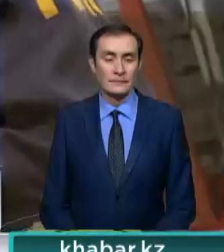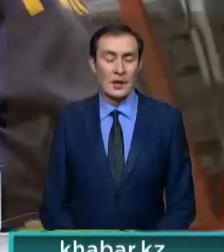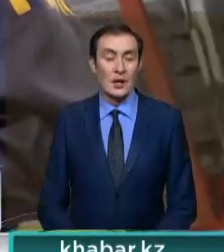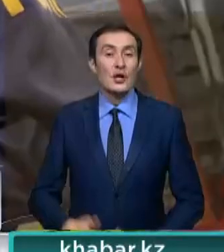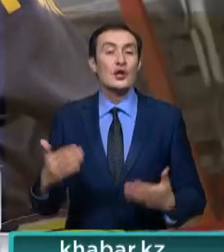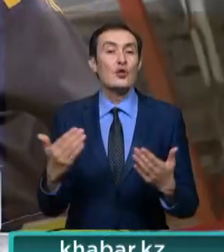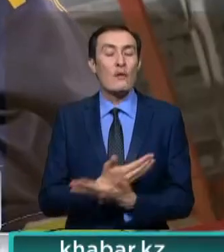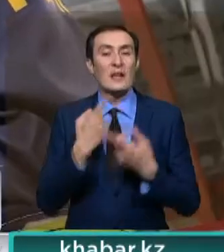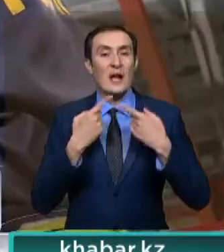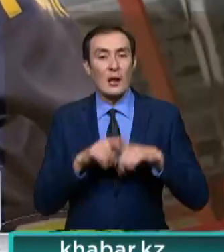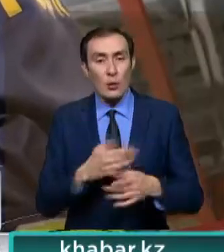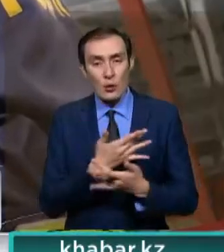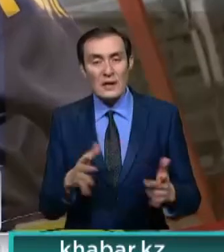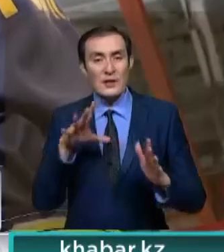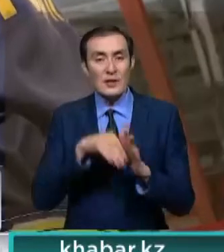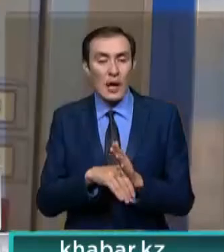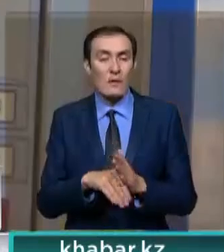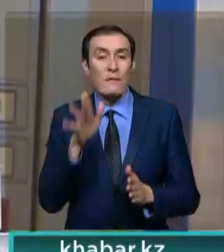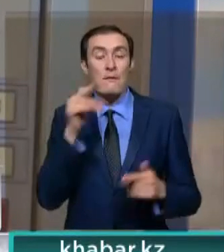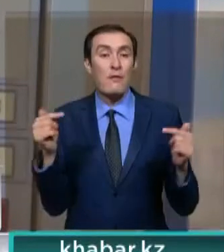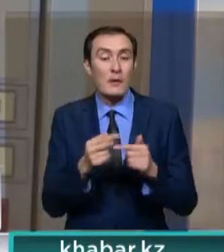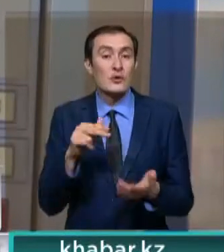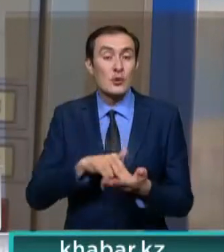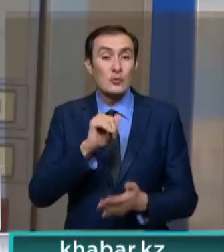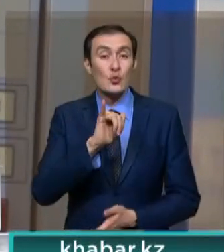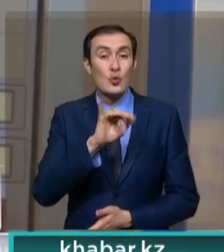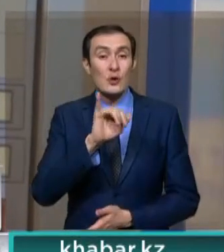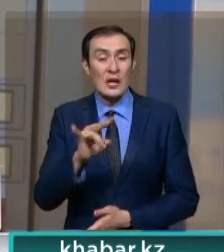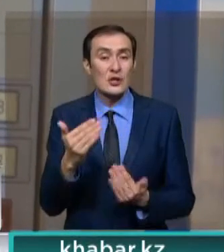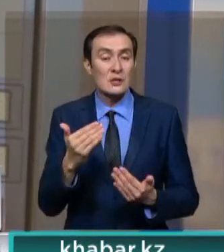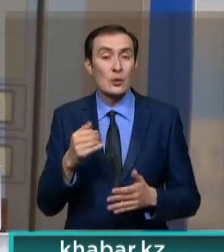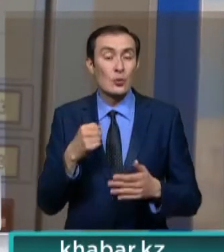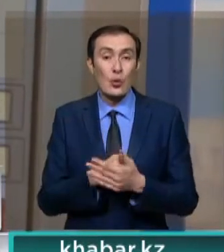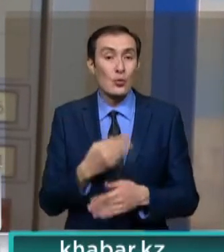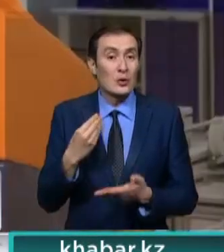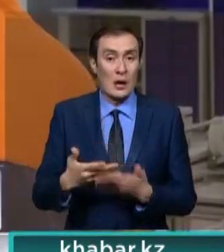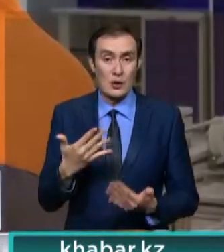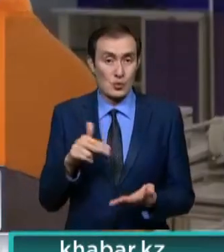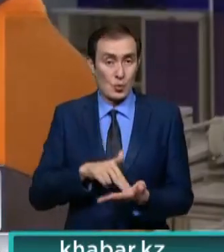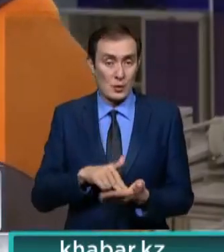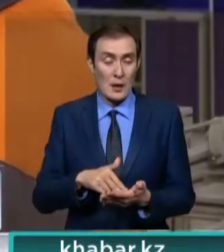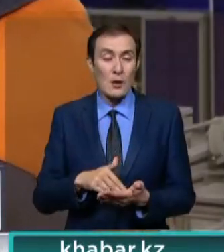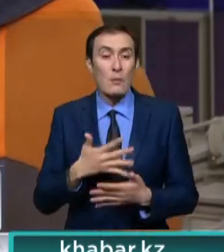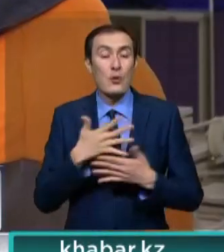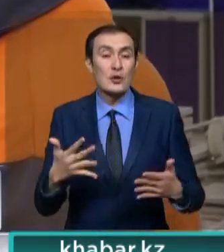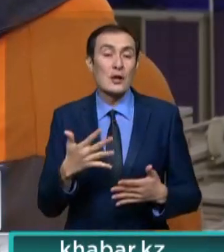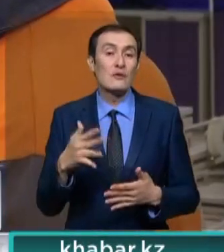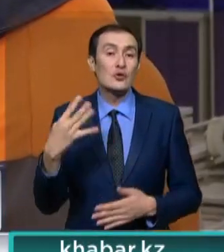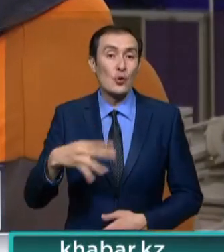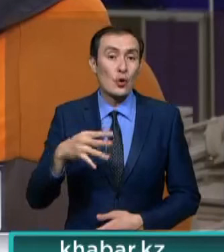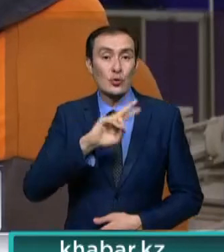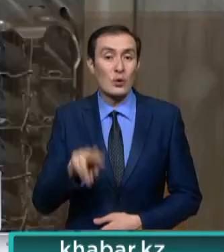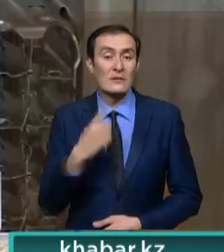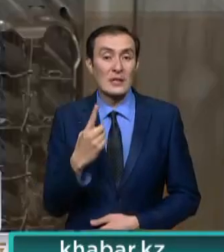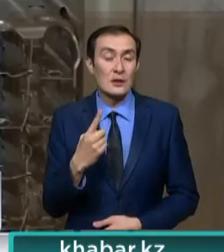И новые технологии внедряют как никогда вовремя. Цены на уран продолжают достигать исторического максимума, перевалив за отметку в